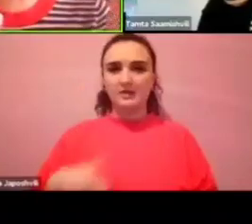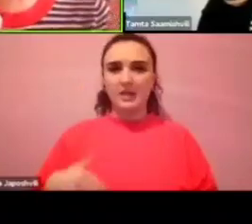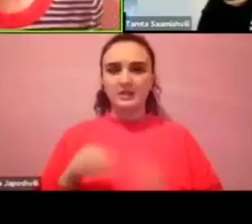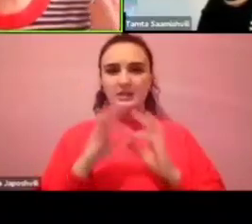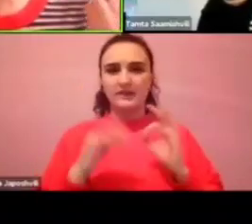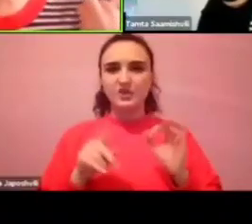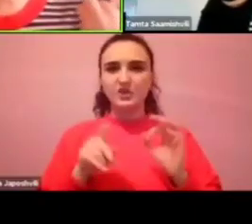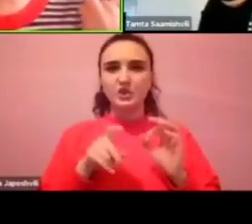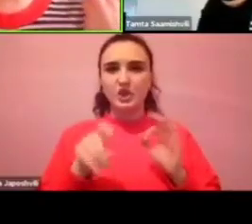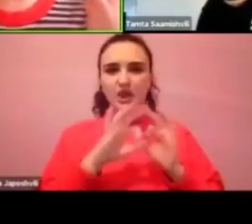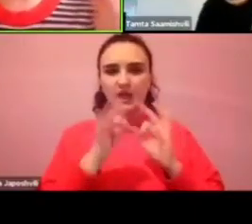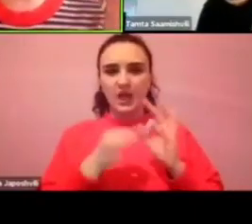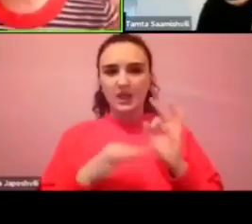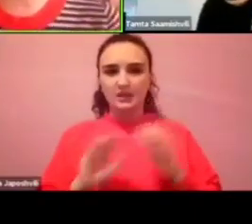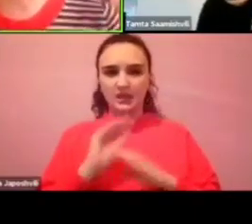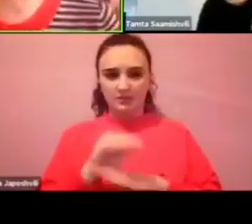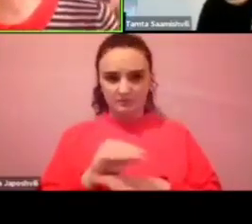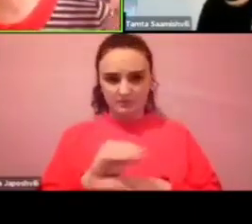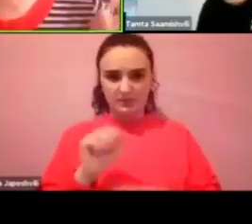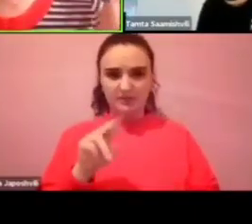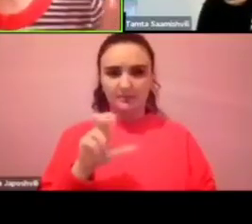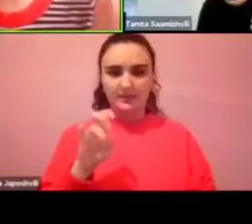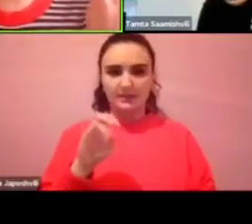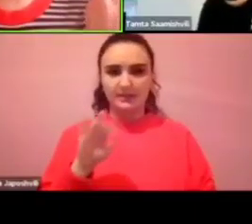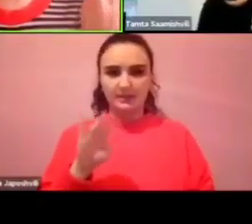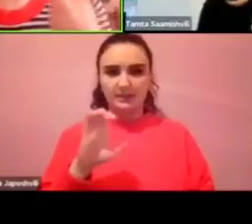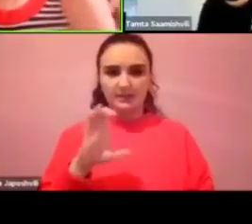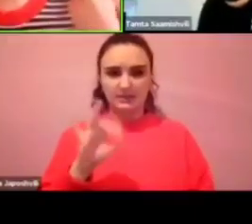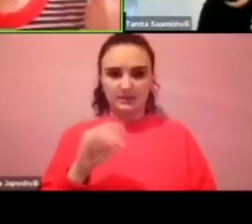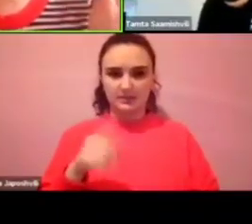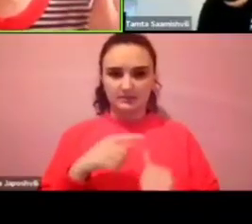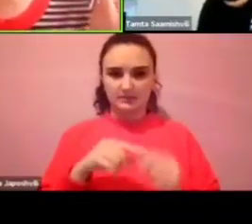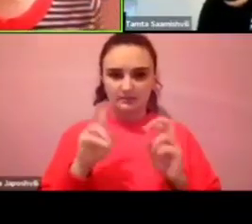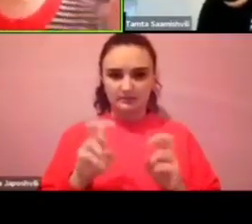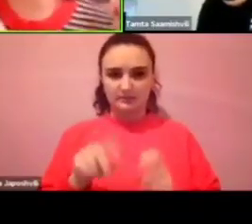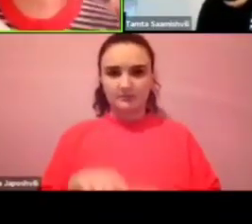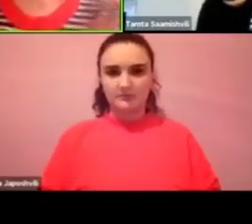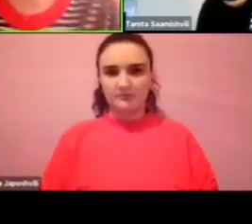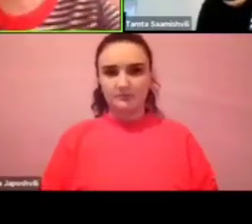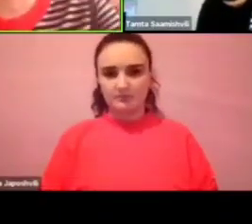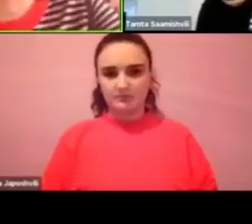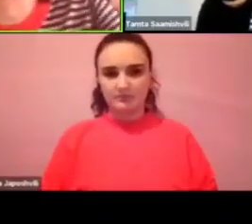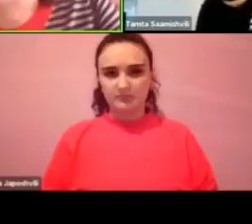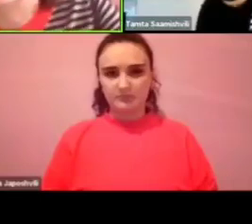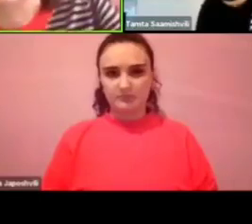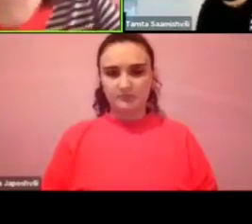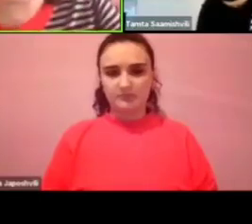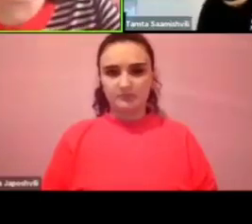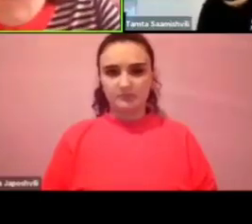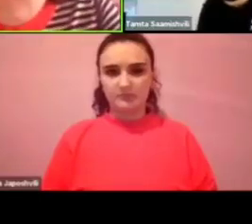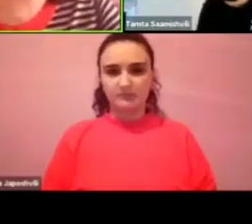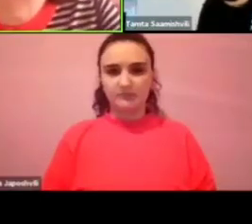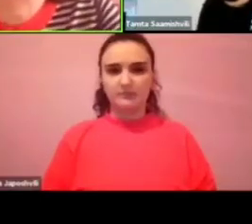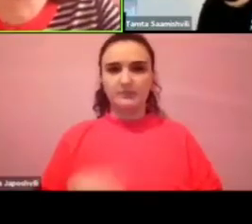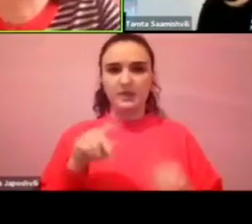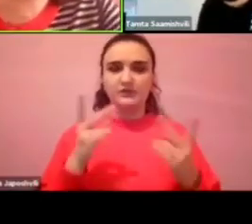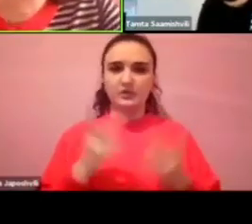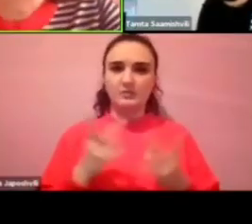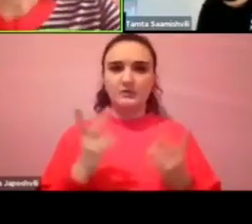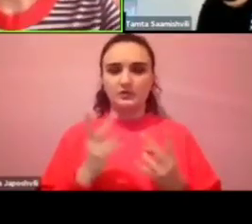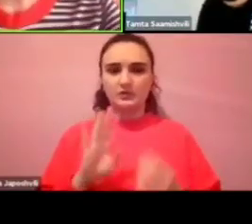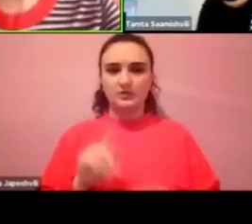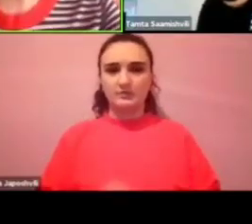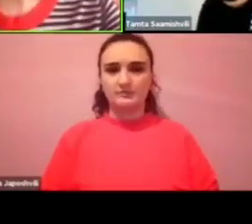ჭიაყელა, გახსოვთ ხო, დანამატი აპენდიქსს რო უწოდავთ, რომელიც რუდიმენტული ორგანოა და ხან გჭირდება და ხან არ გჭირდება და ხდება ოპერაციები,